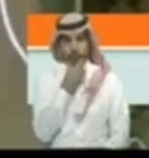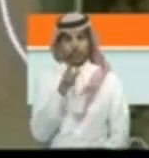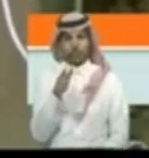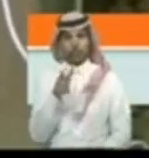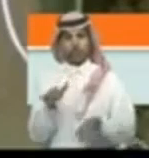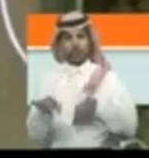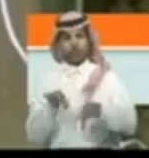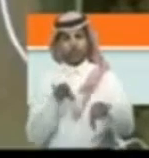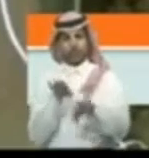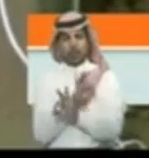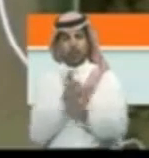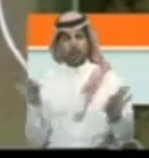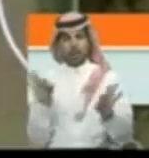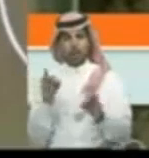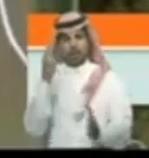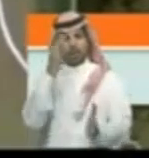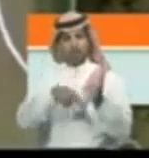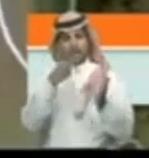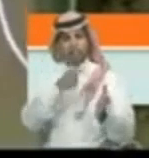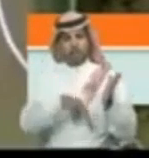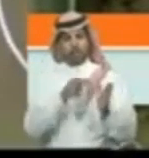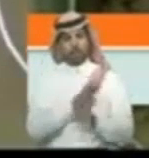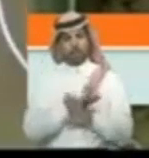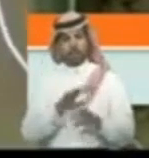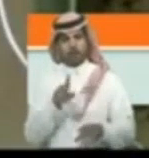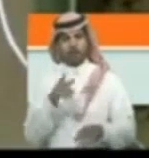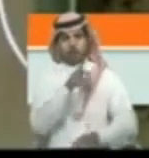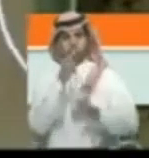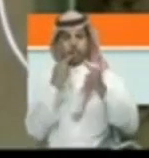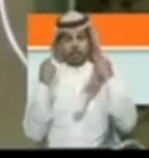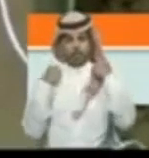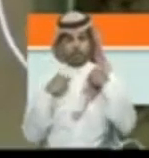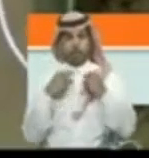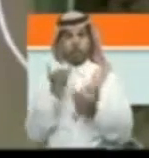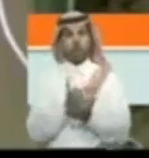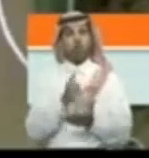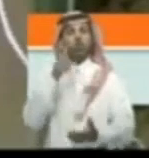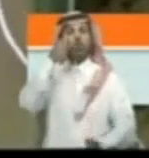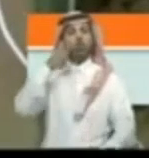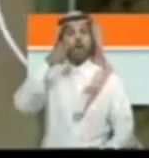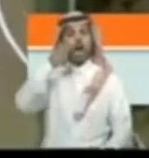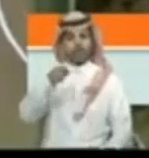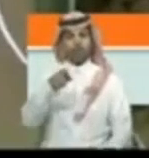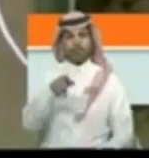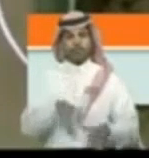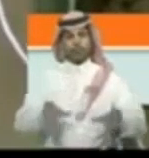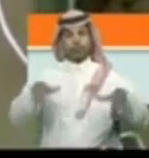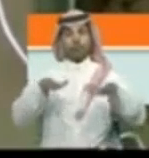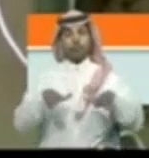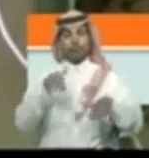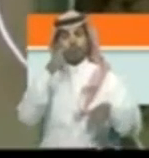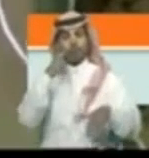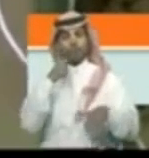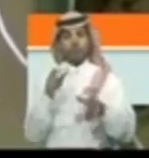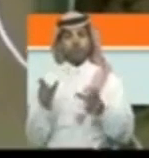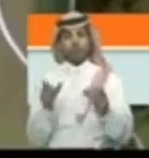ترتيب الأمور أصدر عددا من القرارات. قال الفريق شمس الدين كباشي شنتو المتحدث باسم المجلس العسكري في